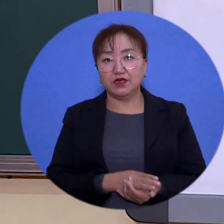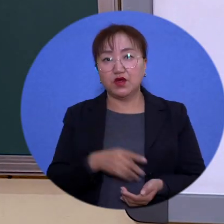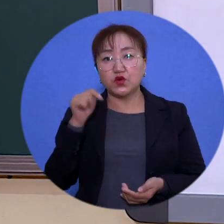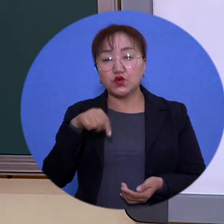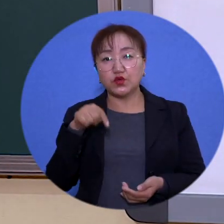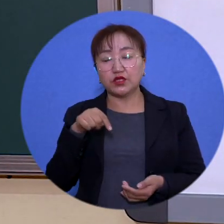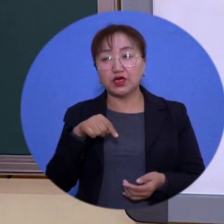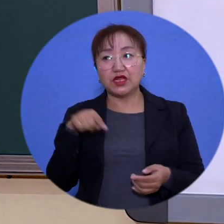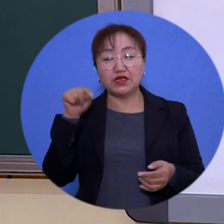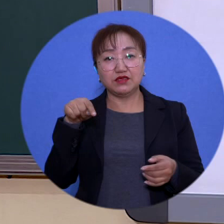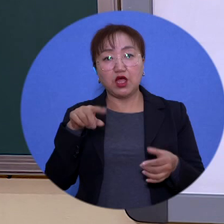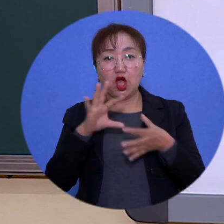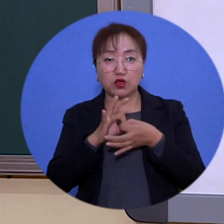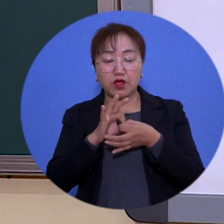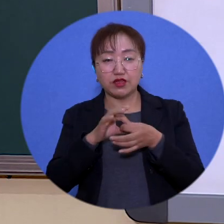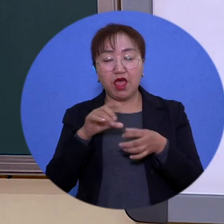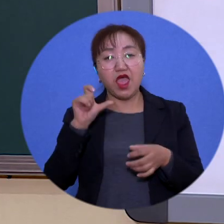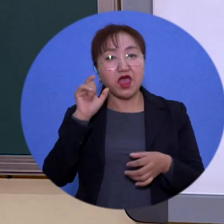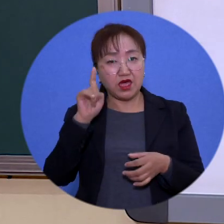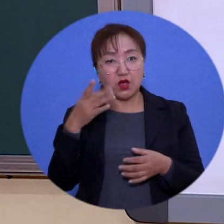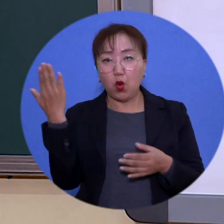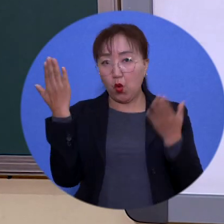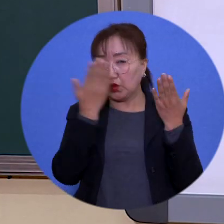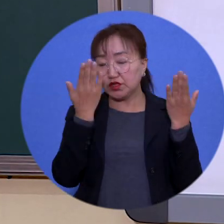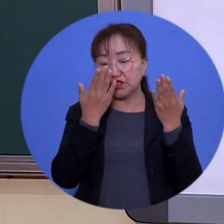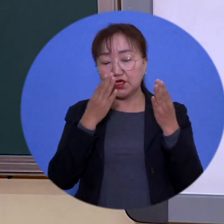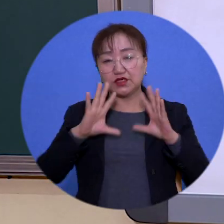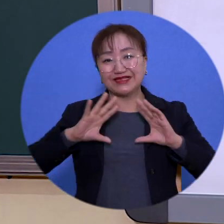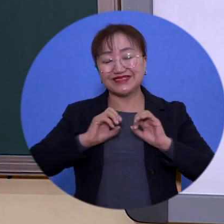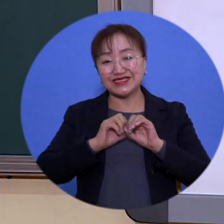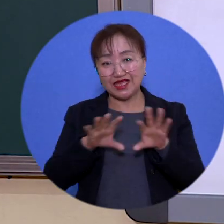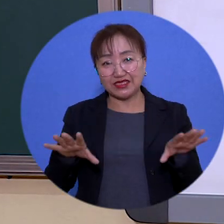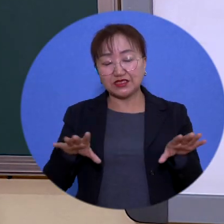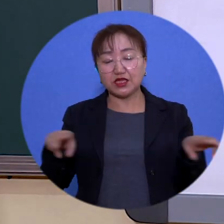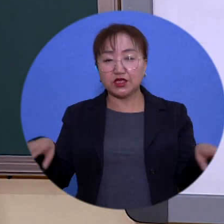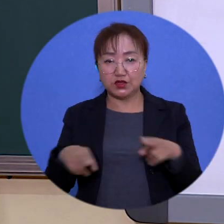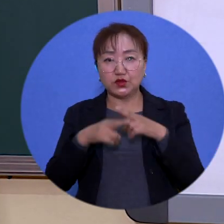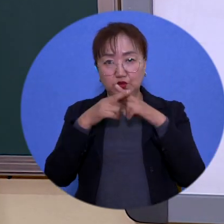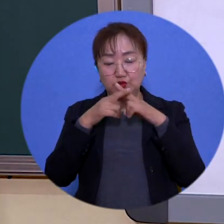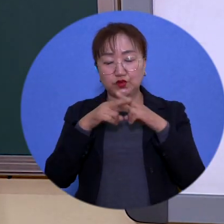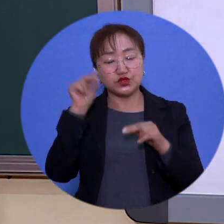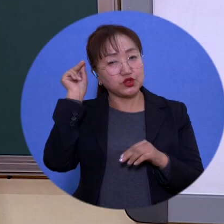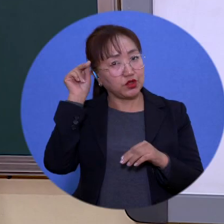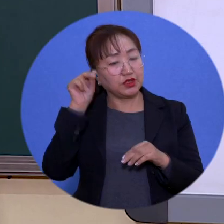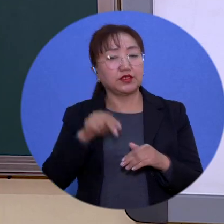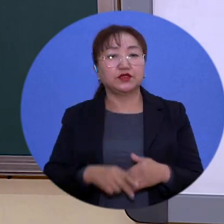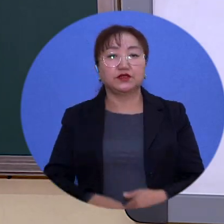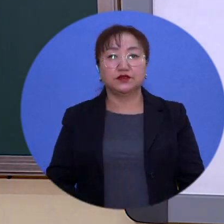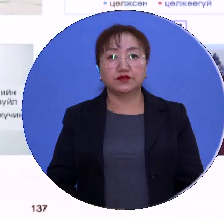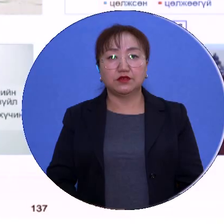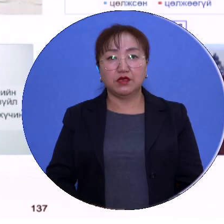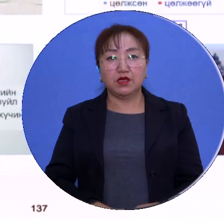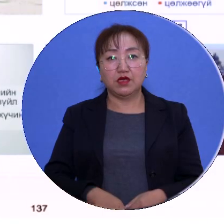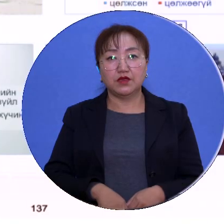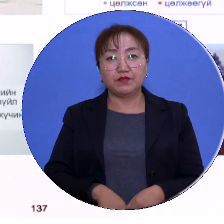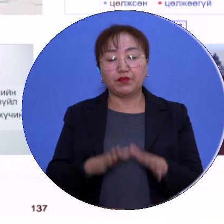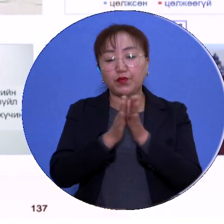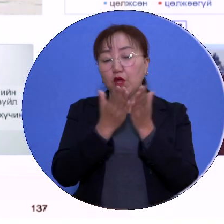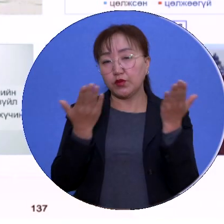སུགས